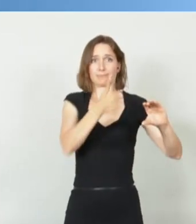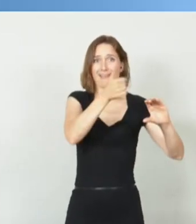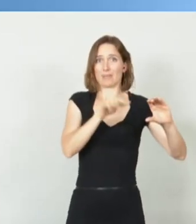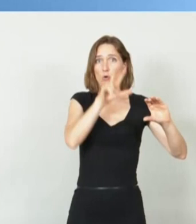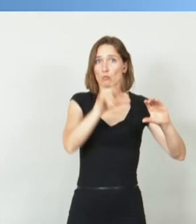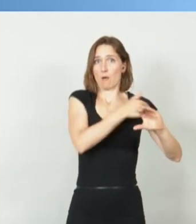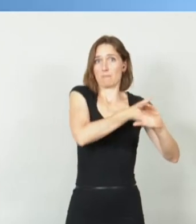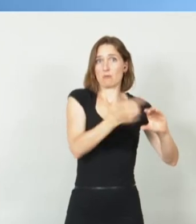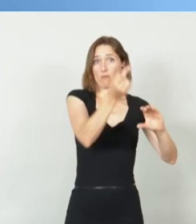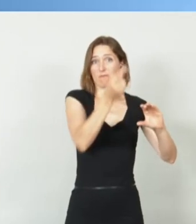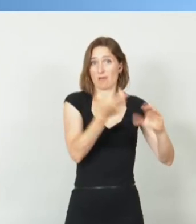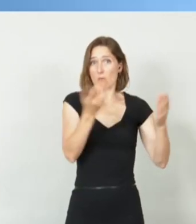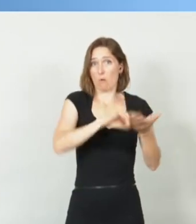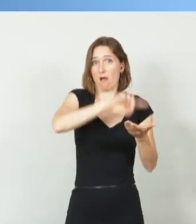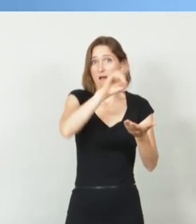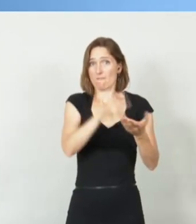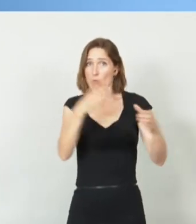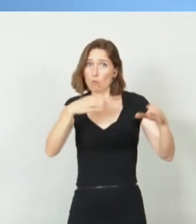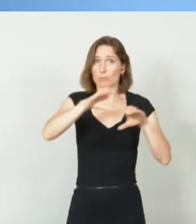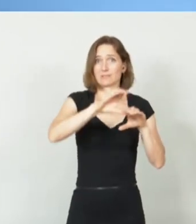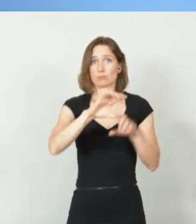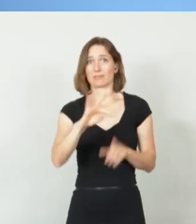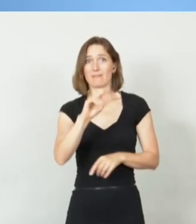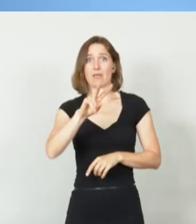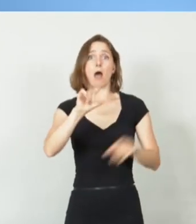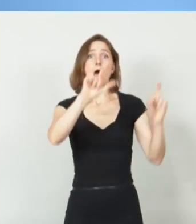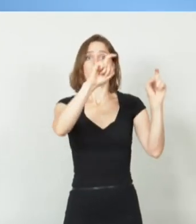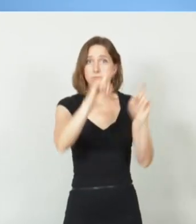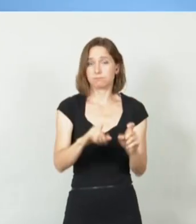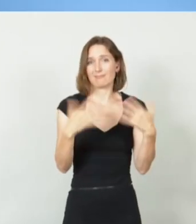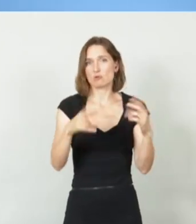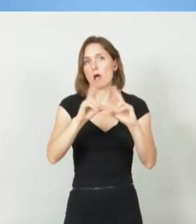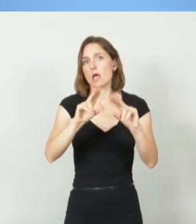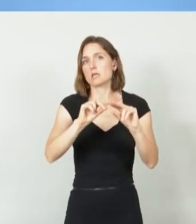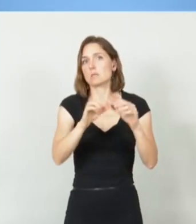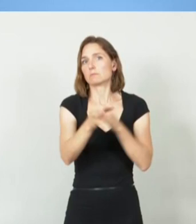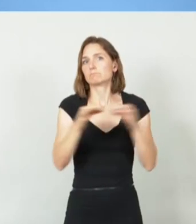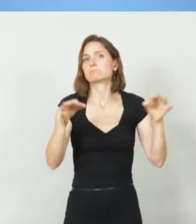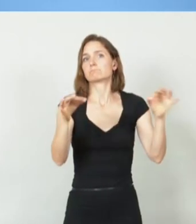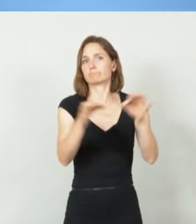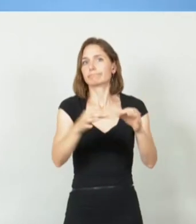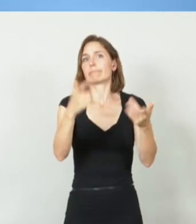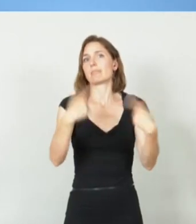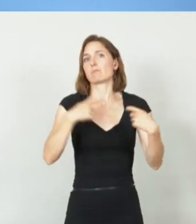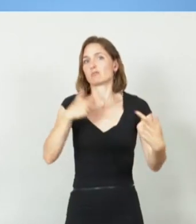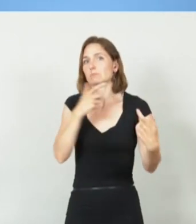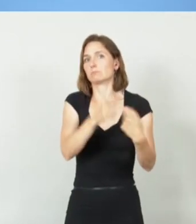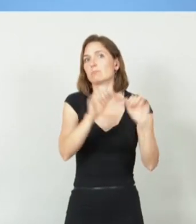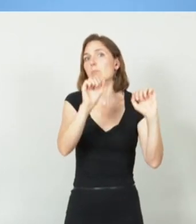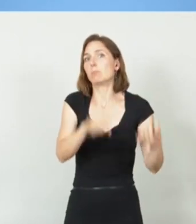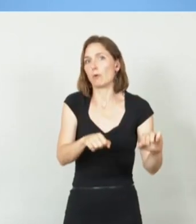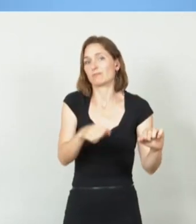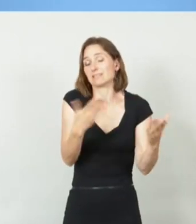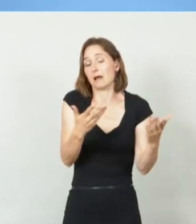compensation de la TVA et pour les éléments que j'ai déjà indiqué de changement de périmètre de dépensé ligible et donc ça ça vient en moins mauvaise nouvelle